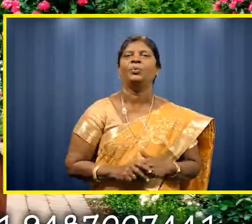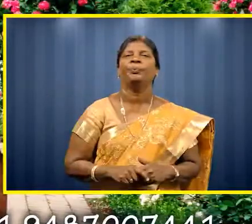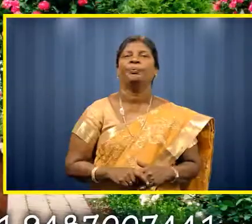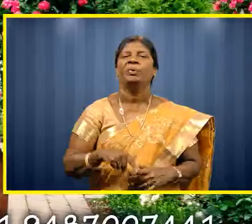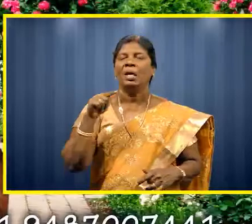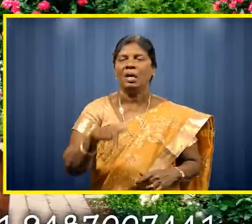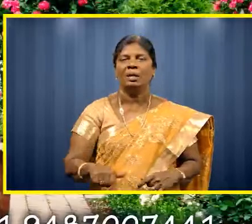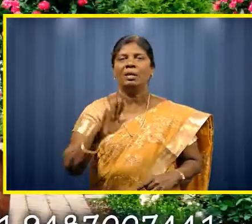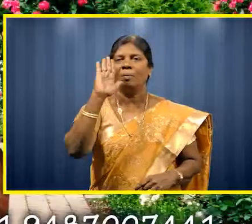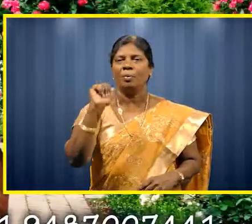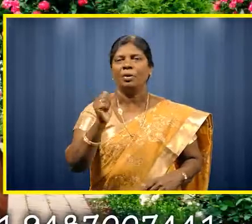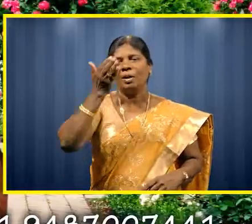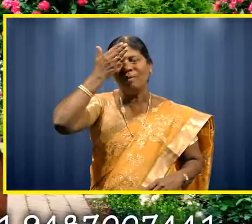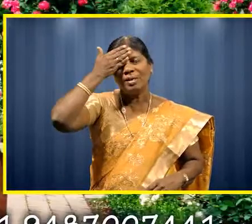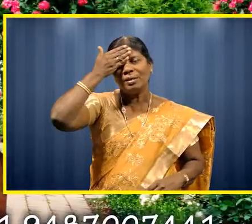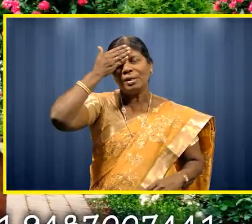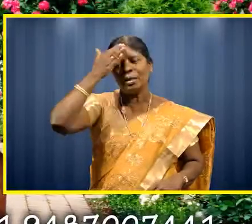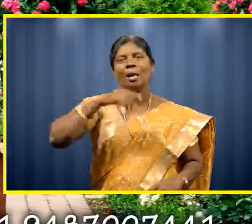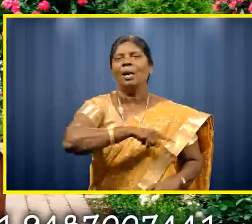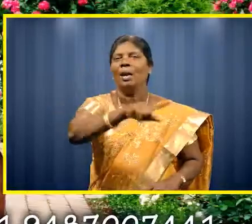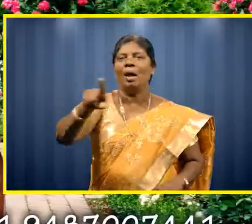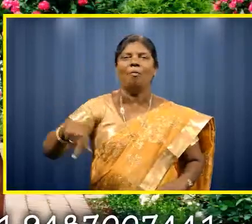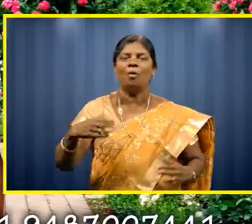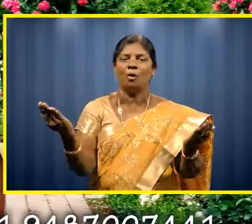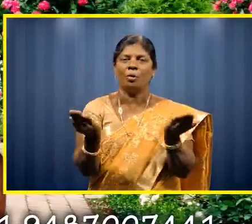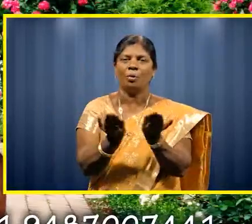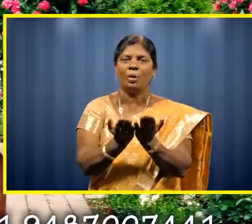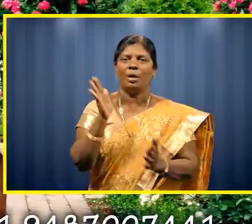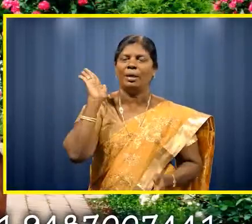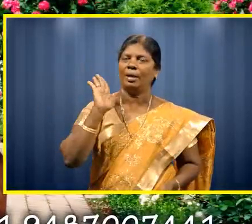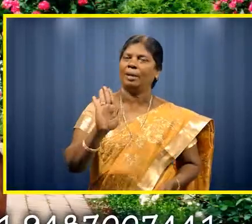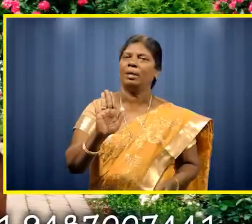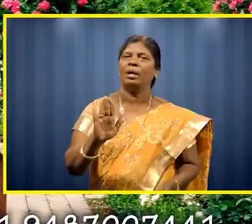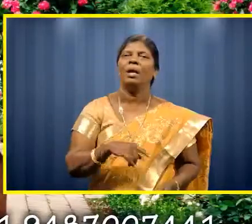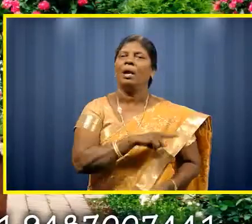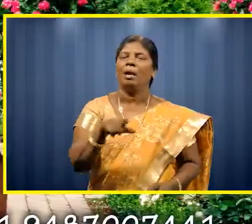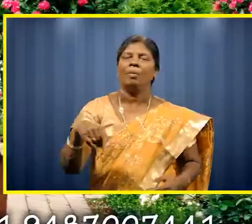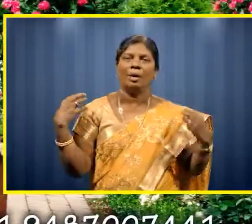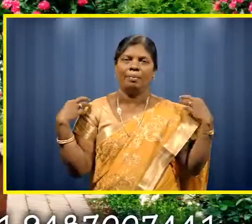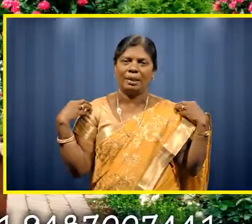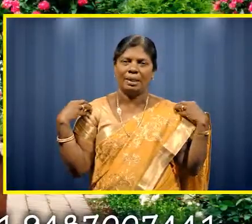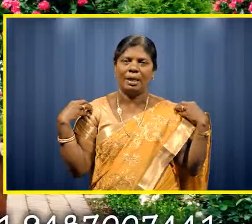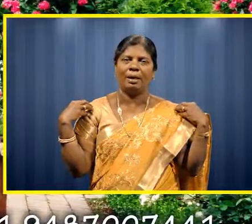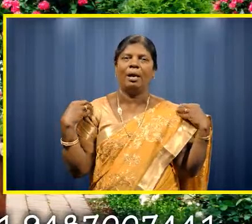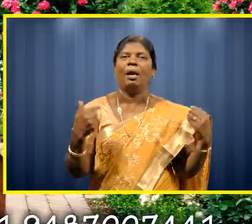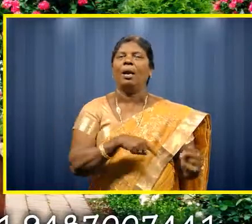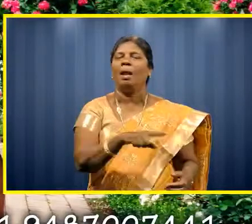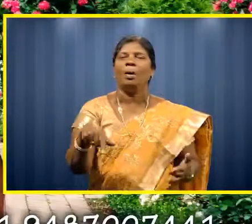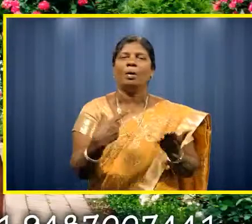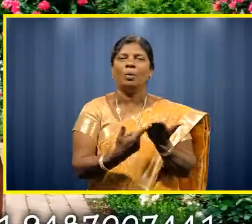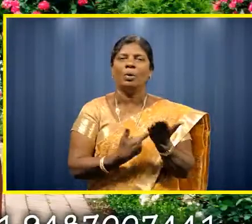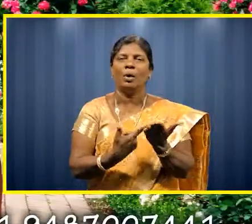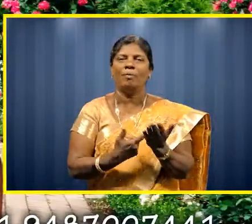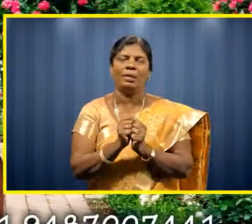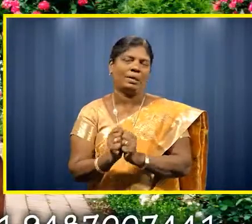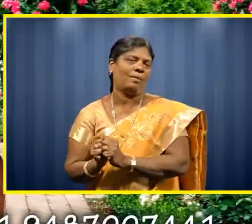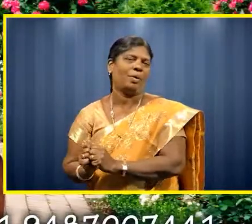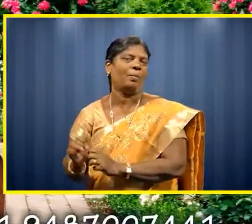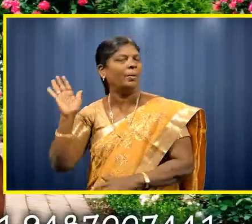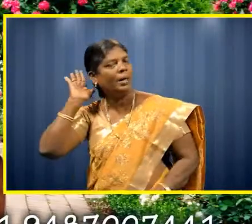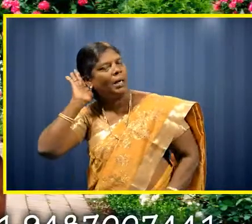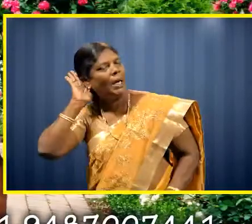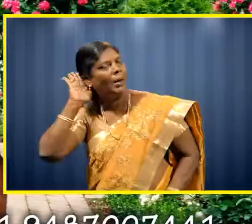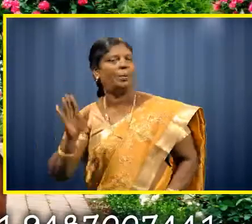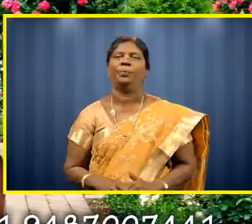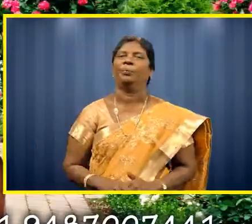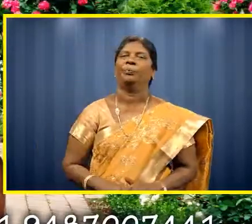என்றும், இந்த புதிய வருடத்தில் நம்மோடு கூட இருந்து நம் பிரச்சனைகளிலே நமக்கு உதவி செய்வார்